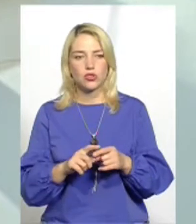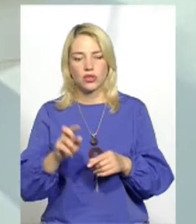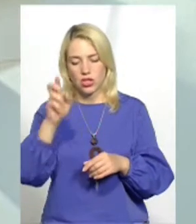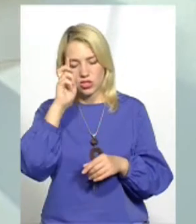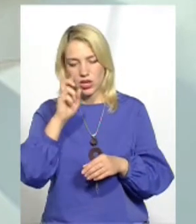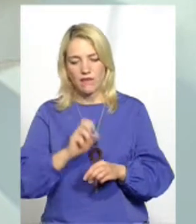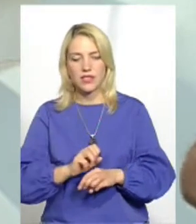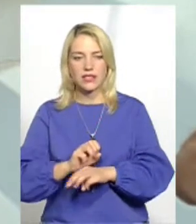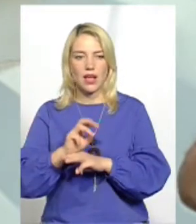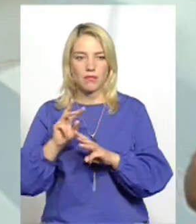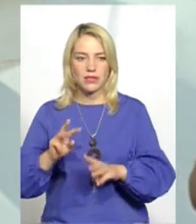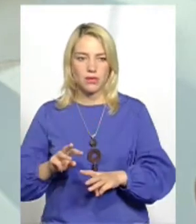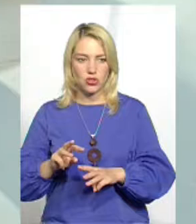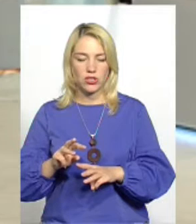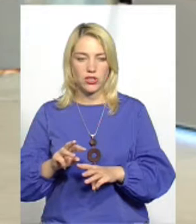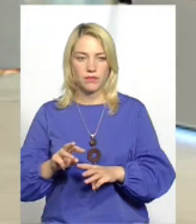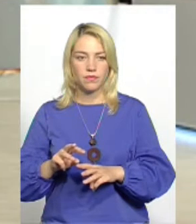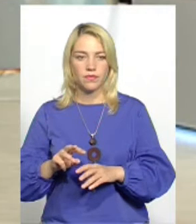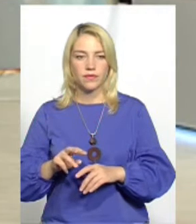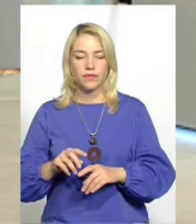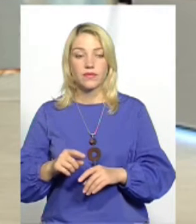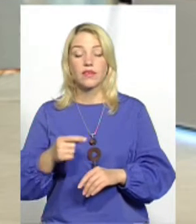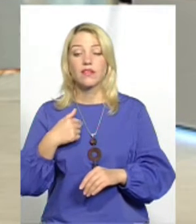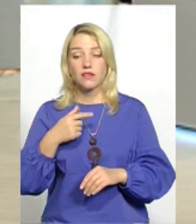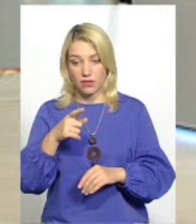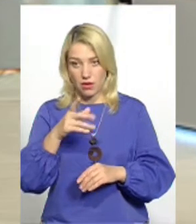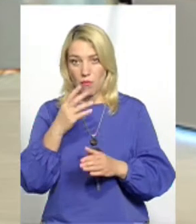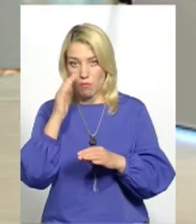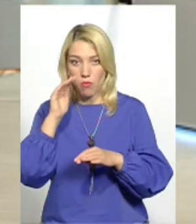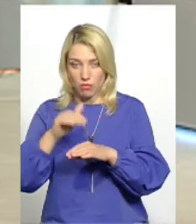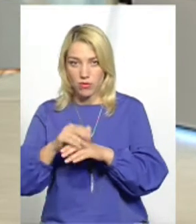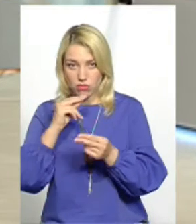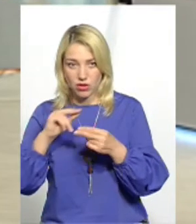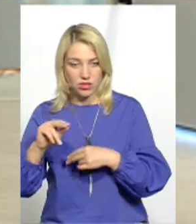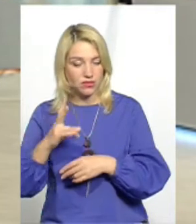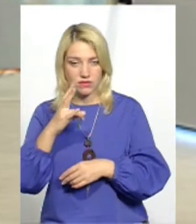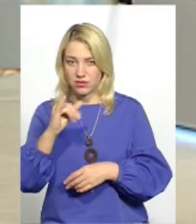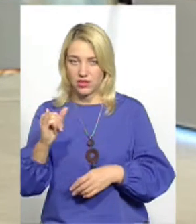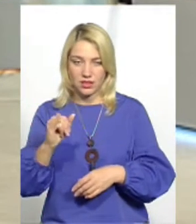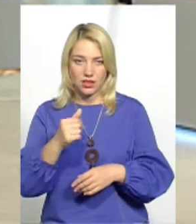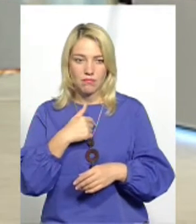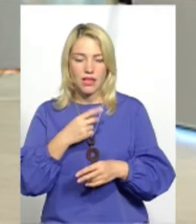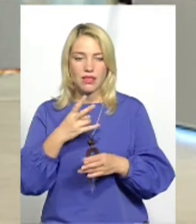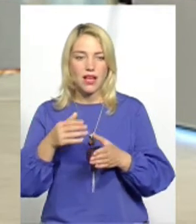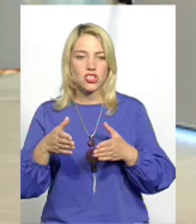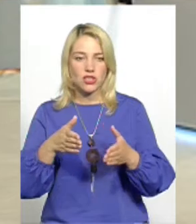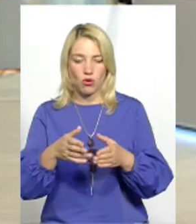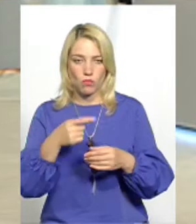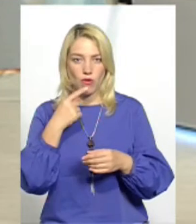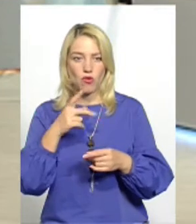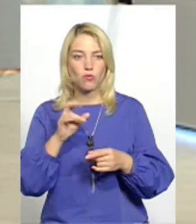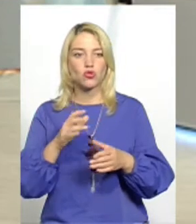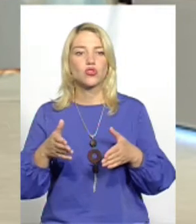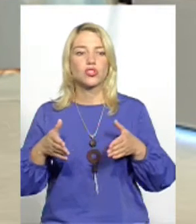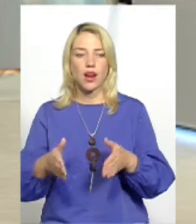природне середовище. Ви помітили покращення? Ні, то я до чого веду? Це ми на шляху, так? Ми говоримо про шлях, що ми